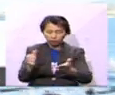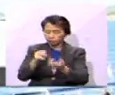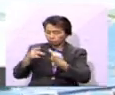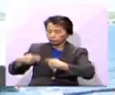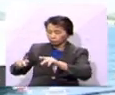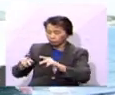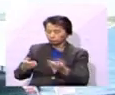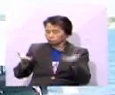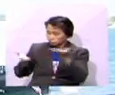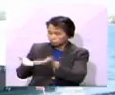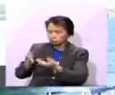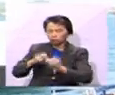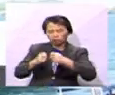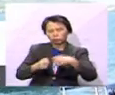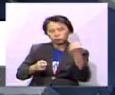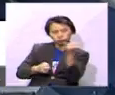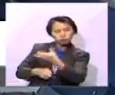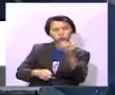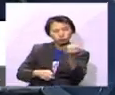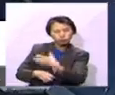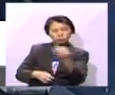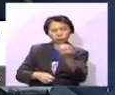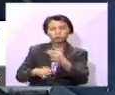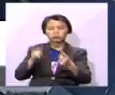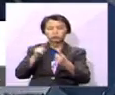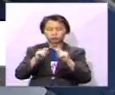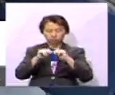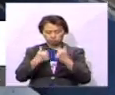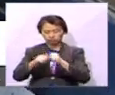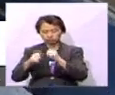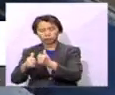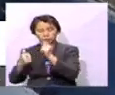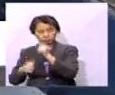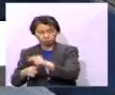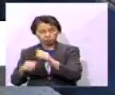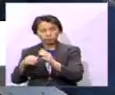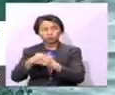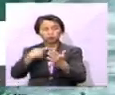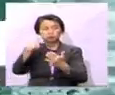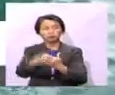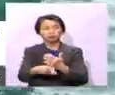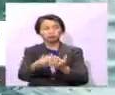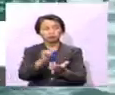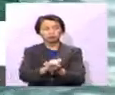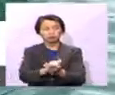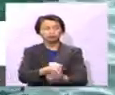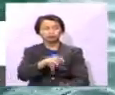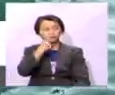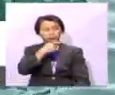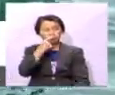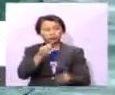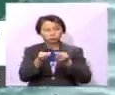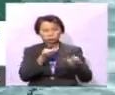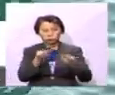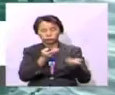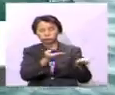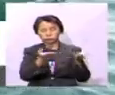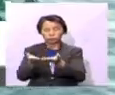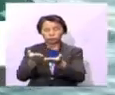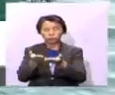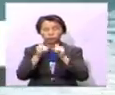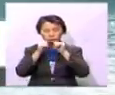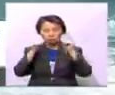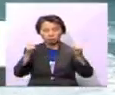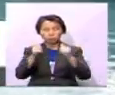untuk mengemukakan permasalahan berkaitan kepada agensi-agensi terlibat dalam program berkenaan. Katanya usaha membawa perkhidmatan awam